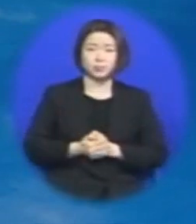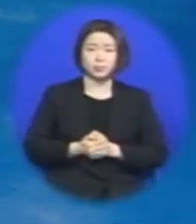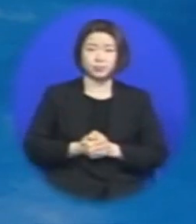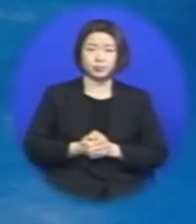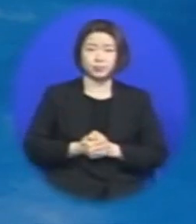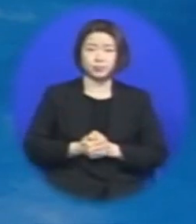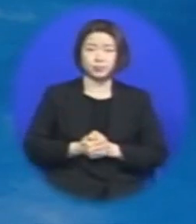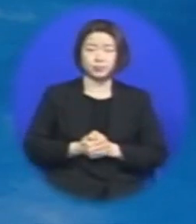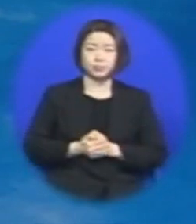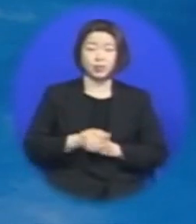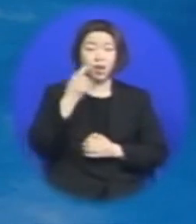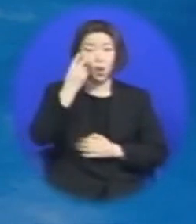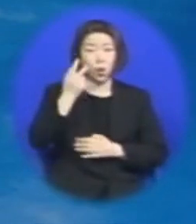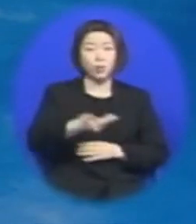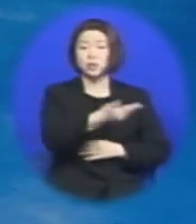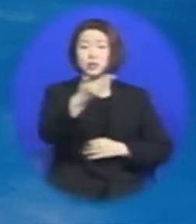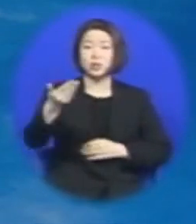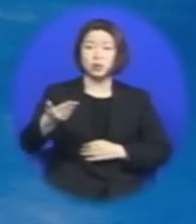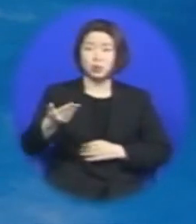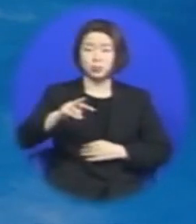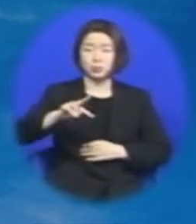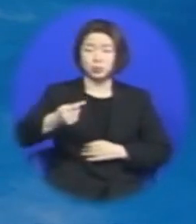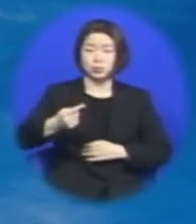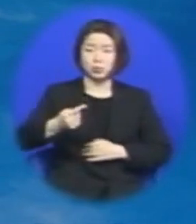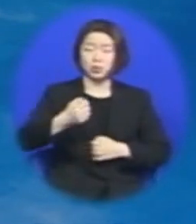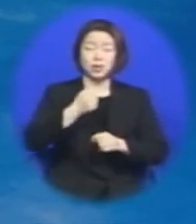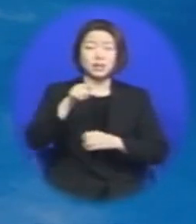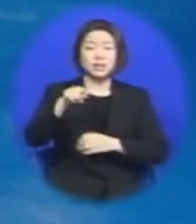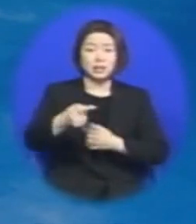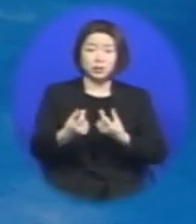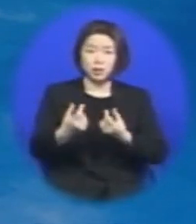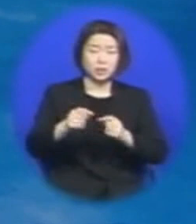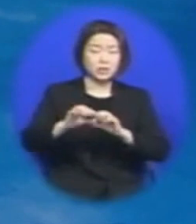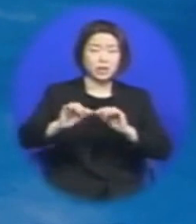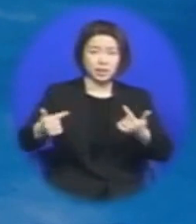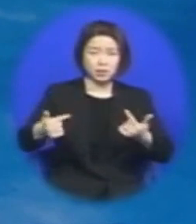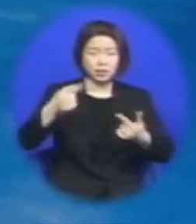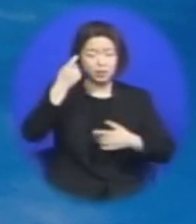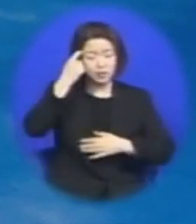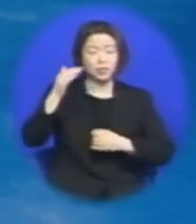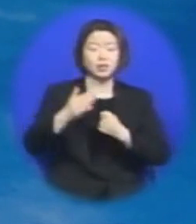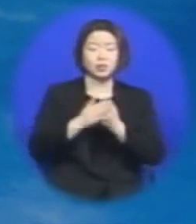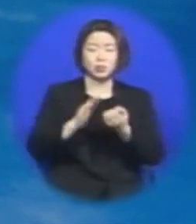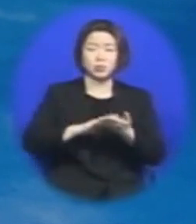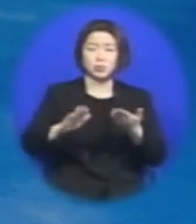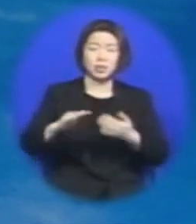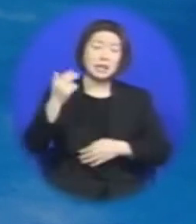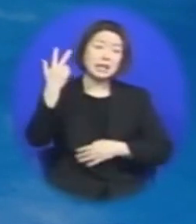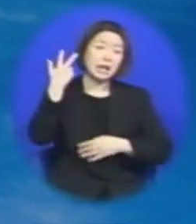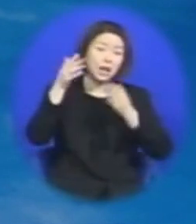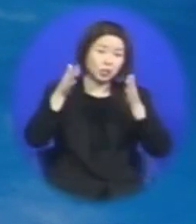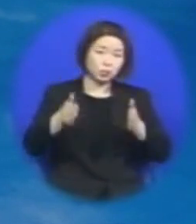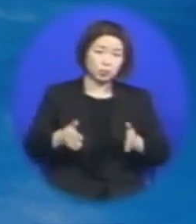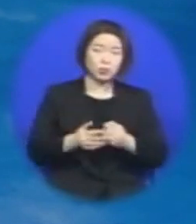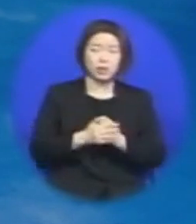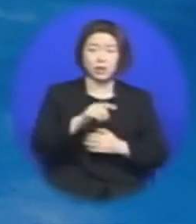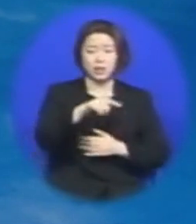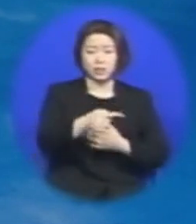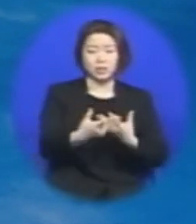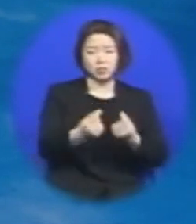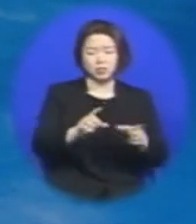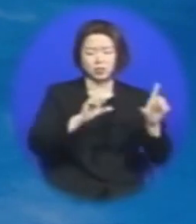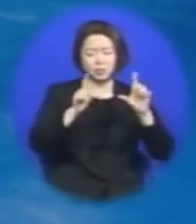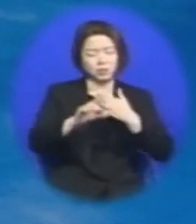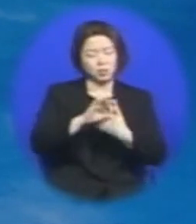떠들어요 혹시 여러분들도 그런 분 없을까 여러분 지난 한 주간 동안 이렇게 살면